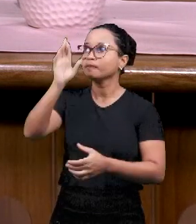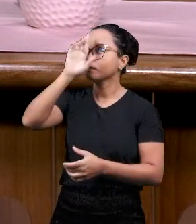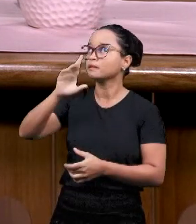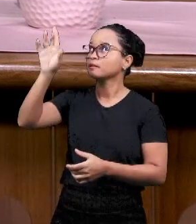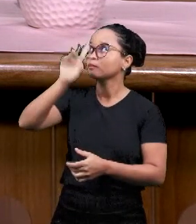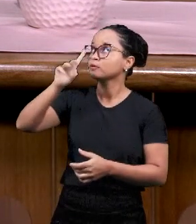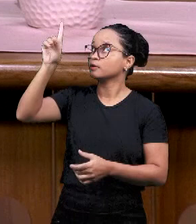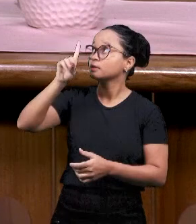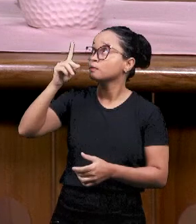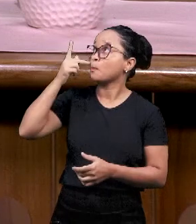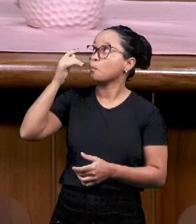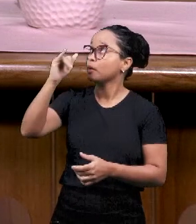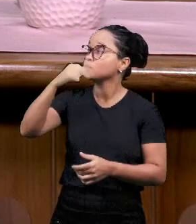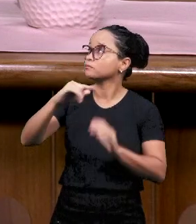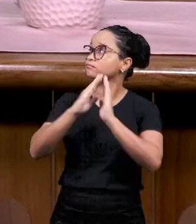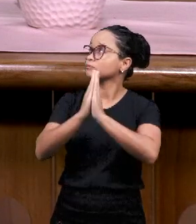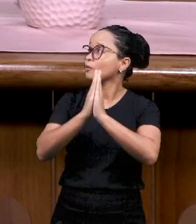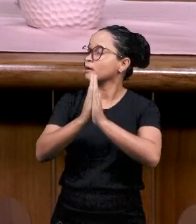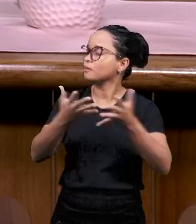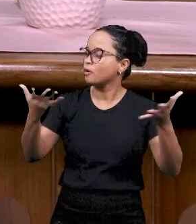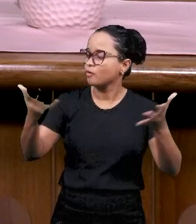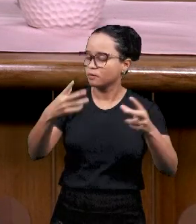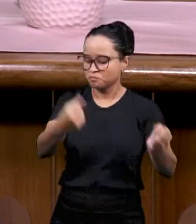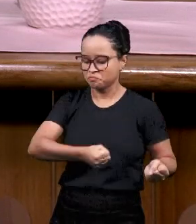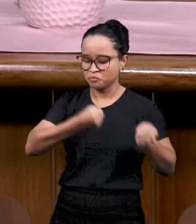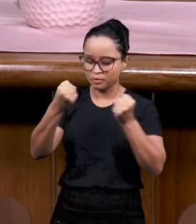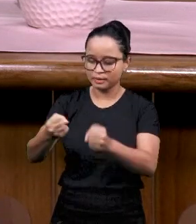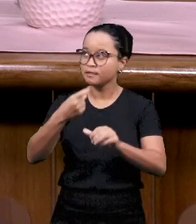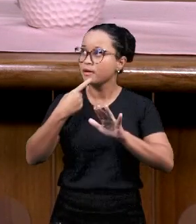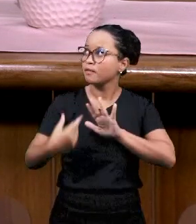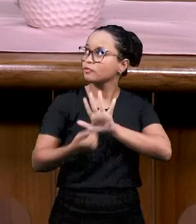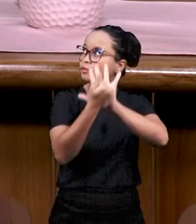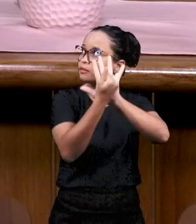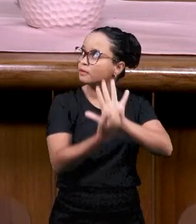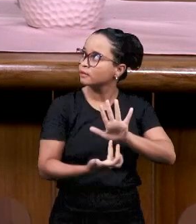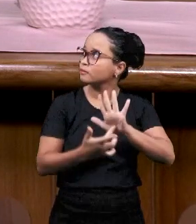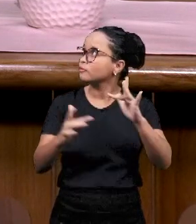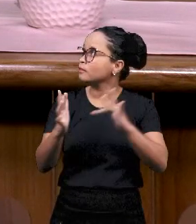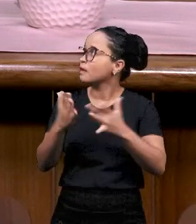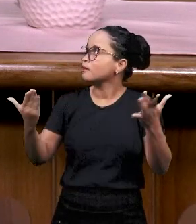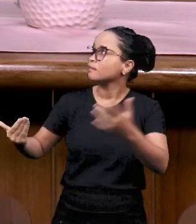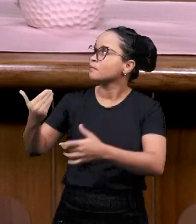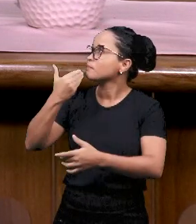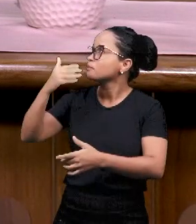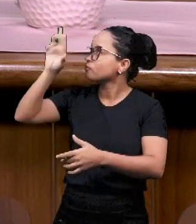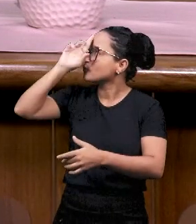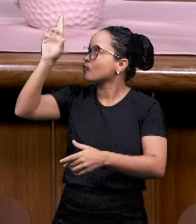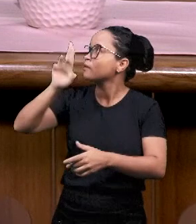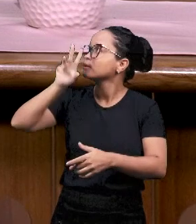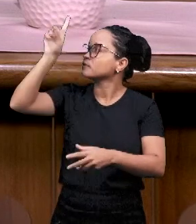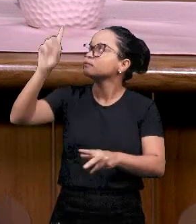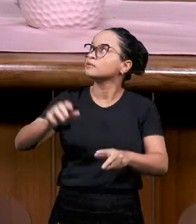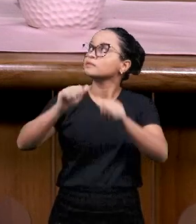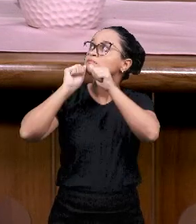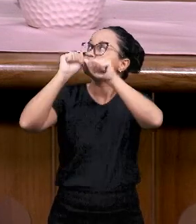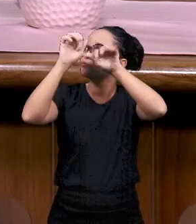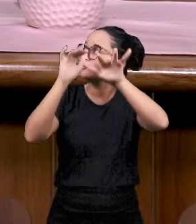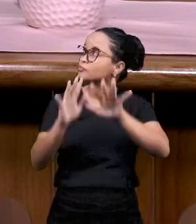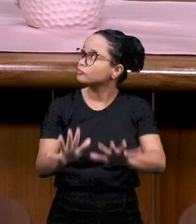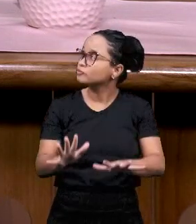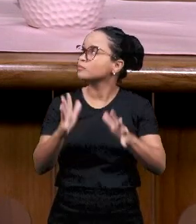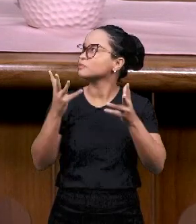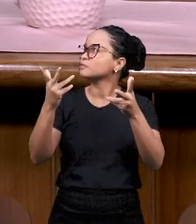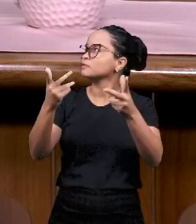notre Dieu, notre Père, nous prions à toi par le pouvoir du sang de Jésus et nous demandons, Seigneur Dieu, que tu puisses bénir grandement